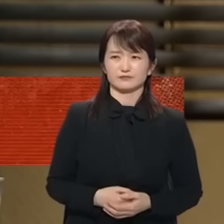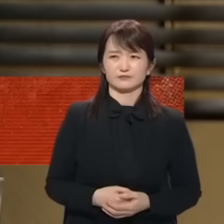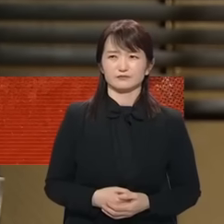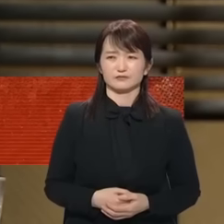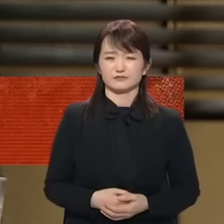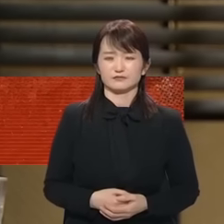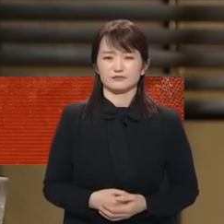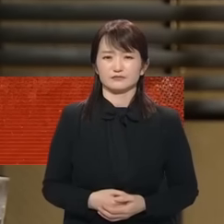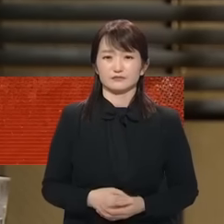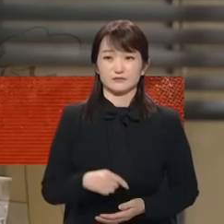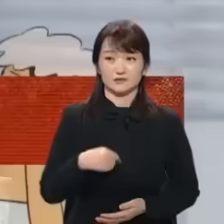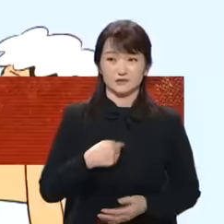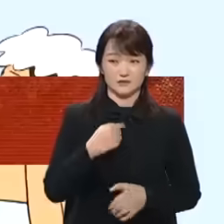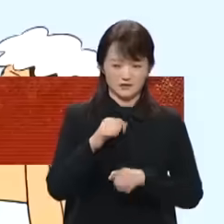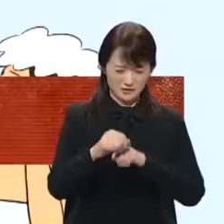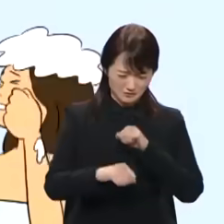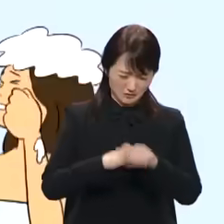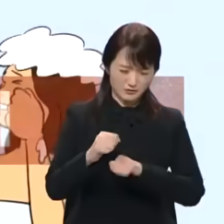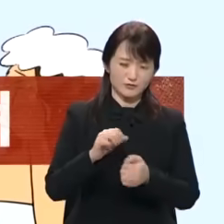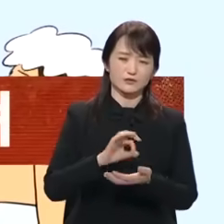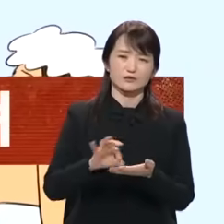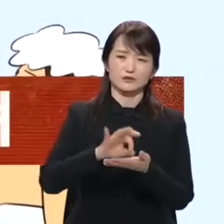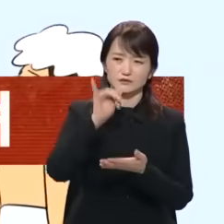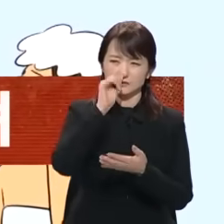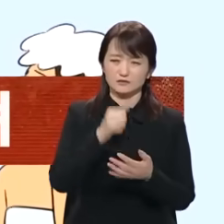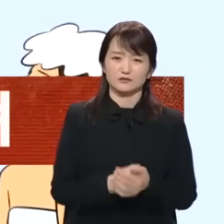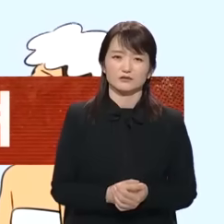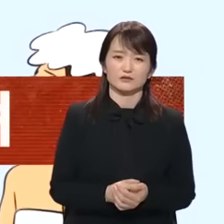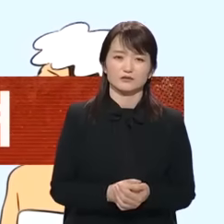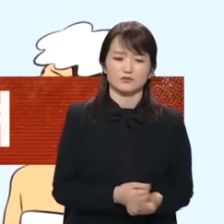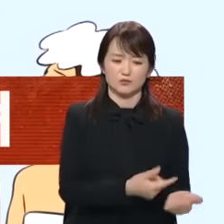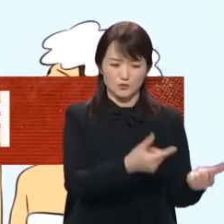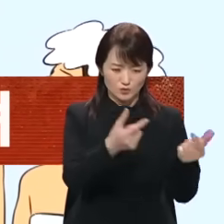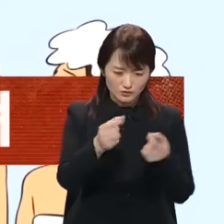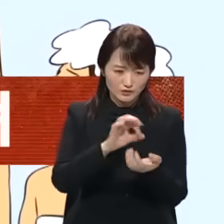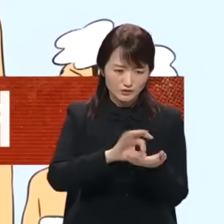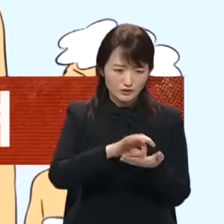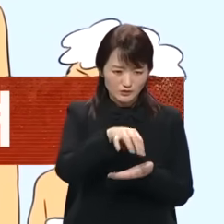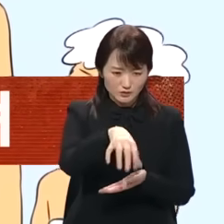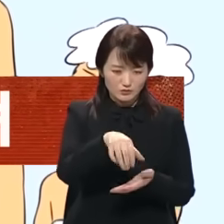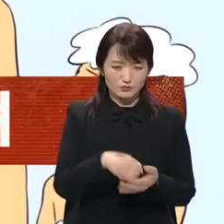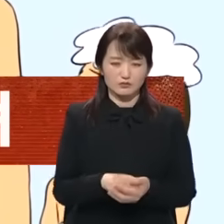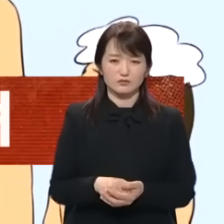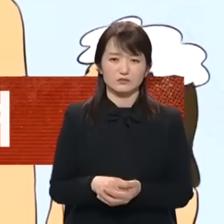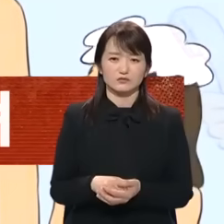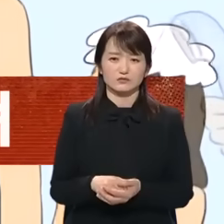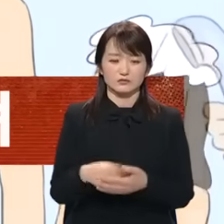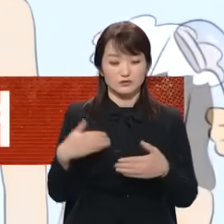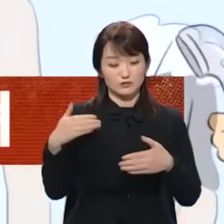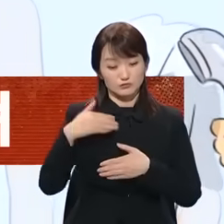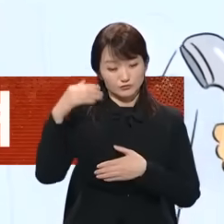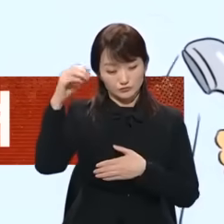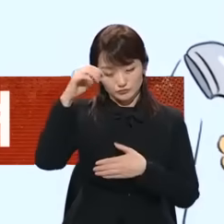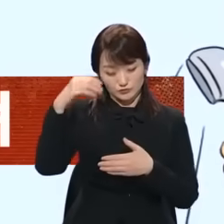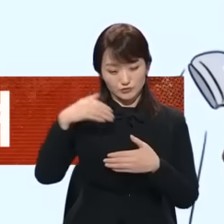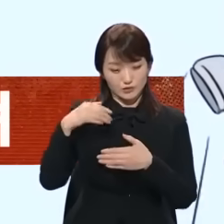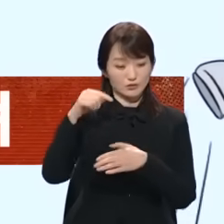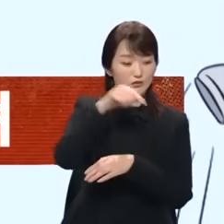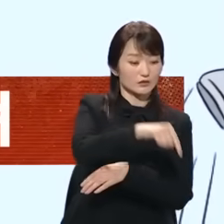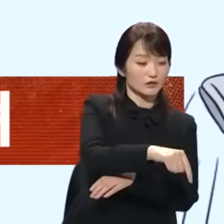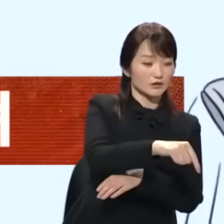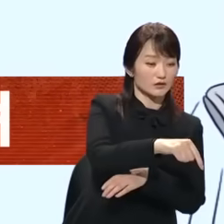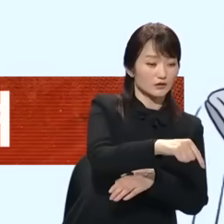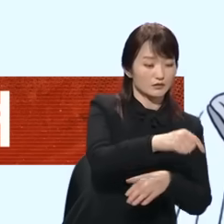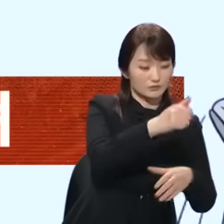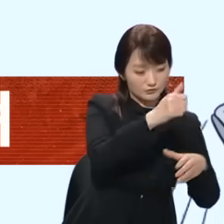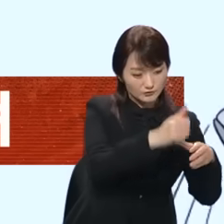자기가 마음대로 쓰고 싶을 때 쓰는 것이지 저렇게 함께 쓰는 곳에서는 탕에 들어가서 씻고 나와서 또 기다렸다가 자기가 샤워하면 되는 거잖아요